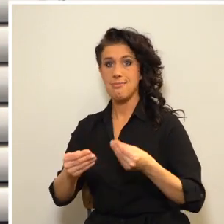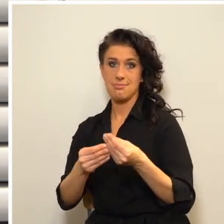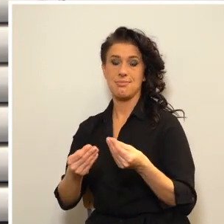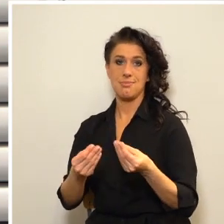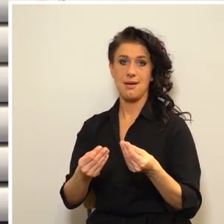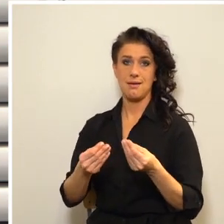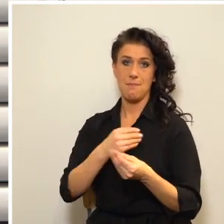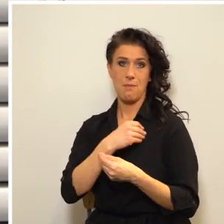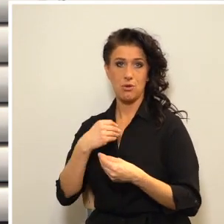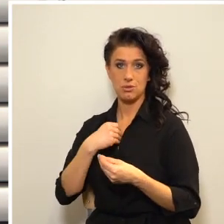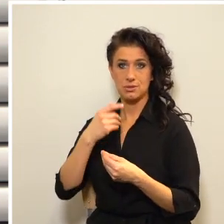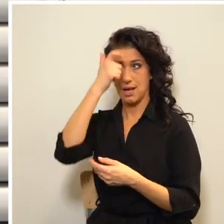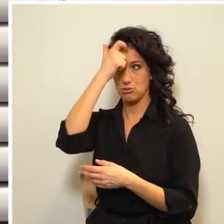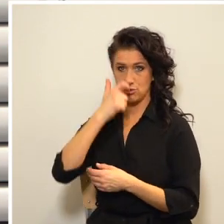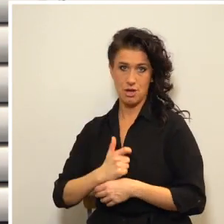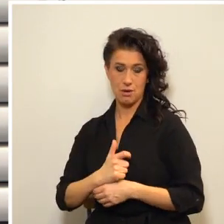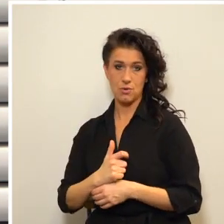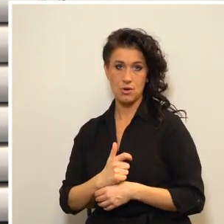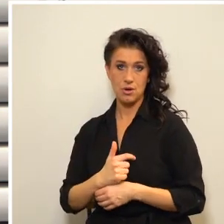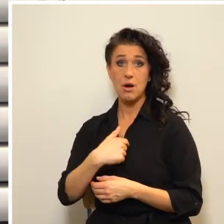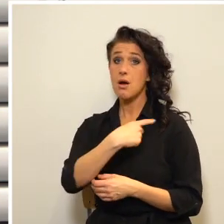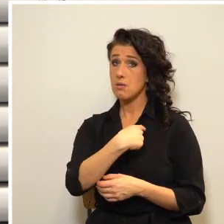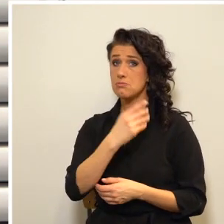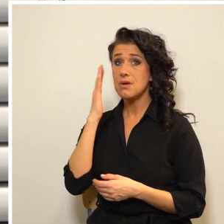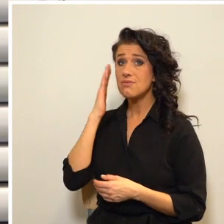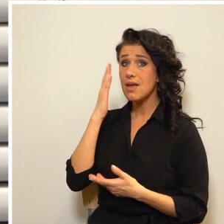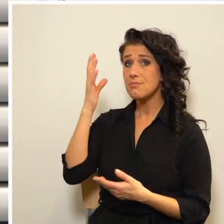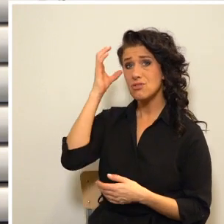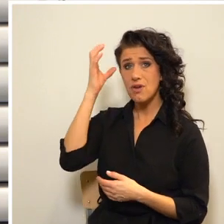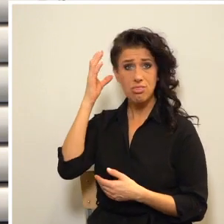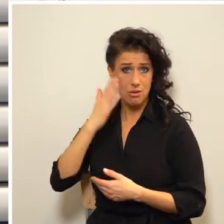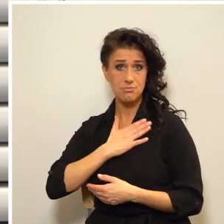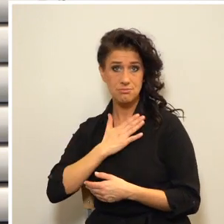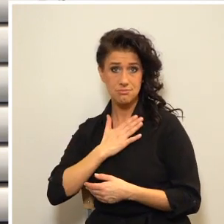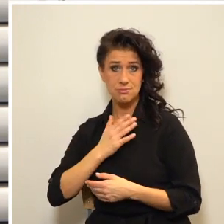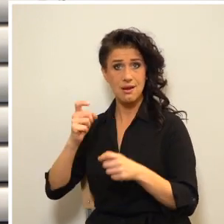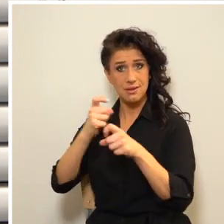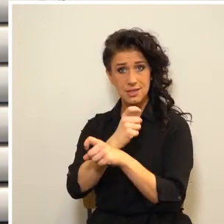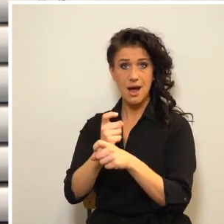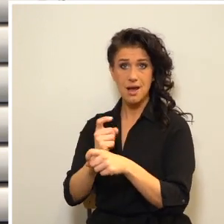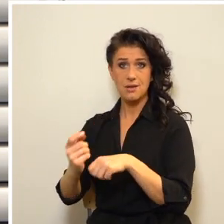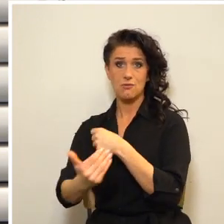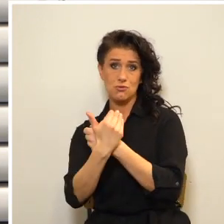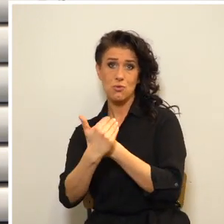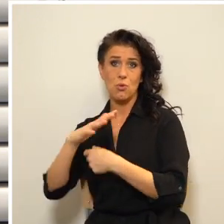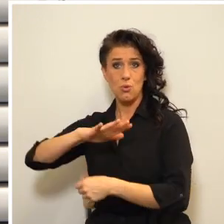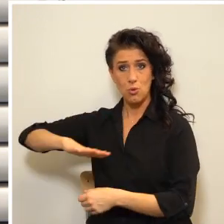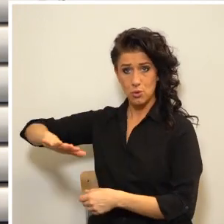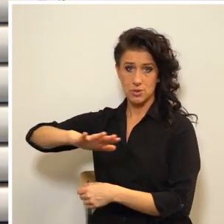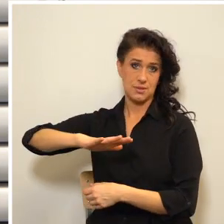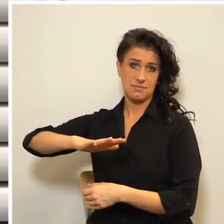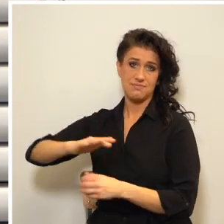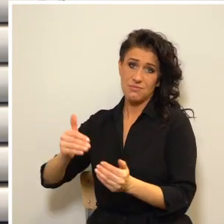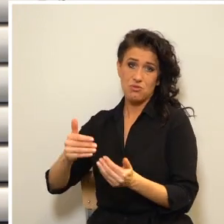Polsce także my wiemy mamy świadomość bo przecież wiemy że gdzieś tam są kraje wschodu które w których takie